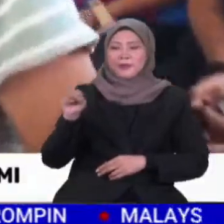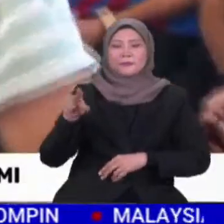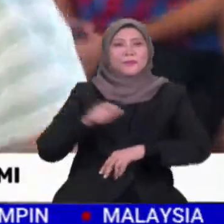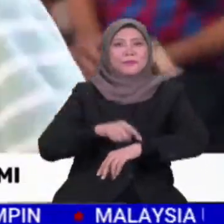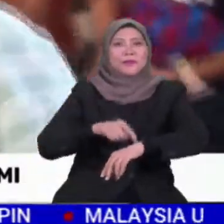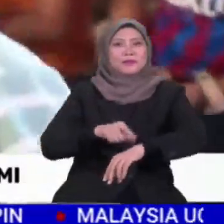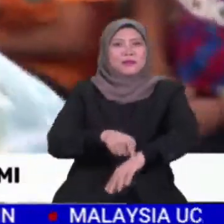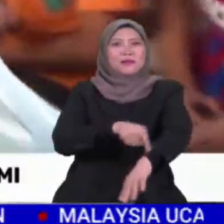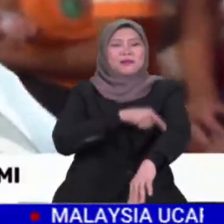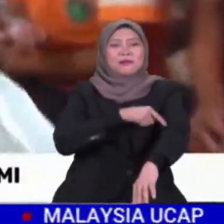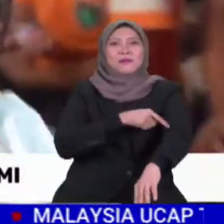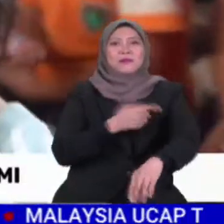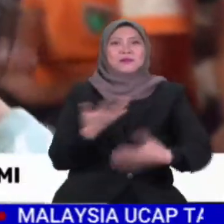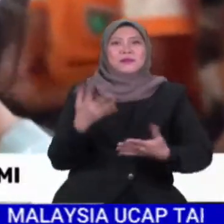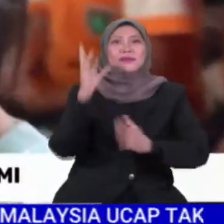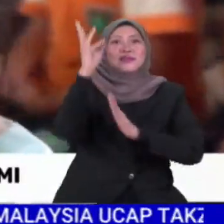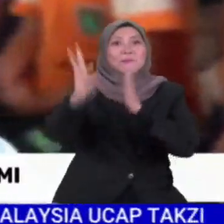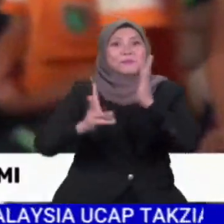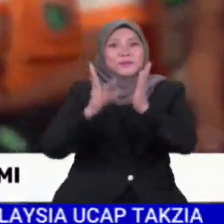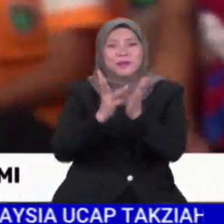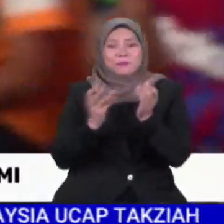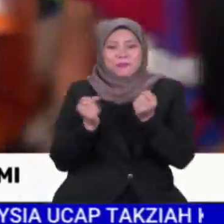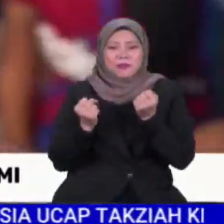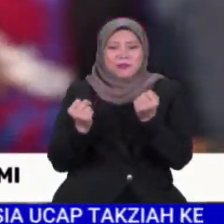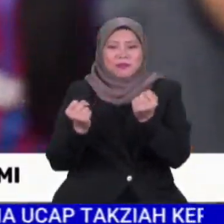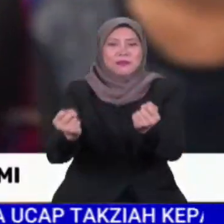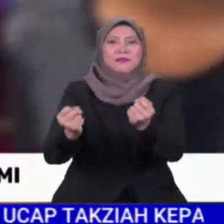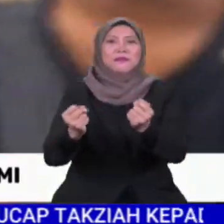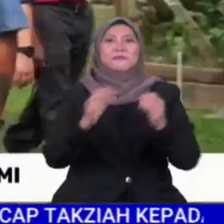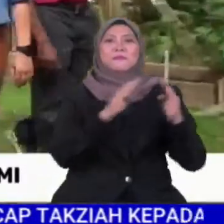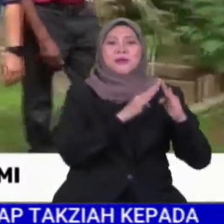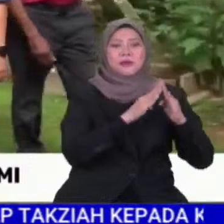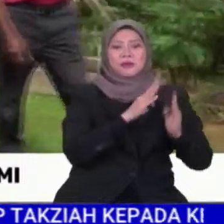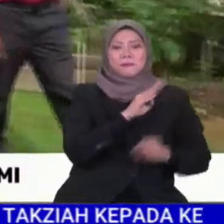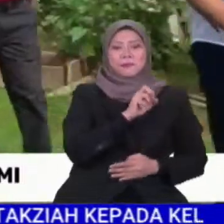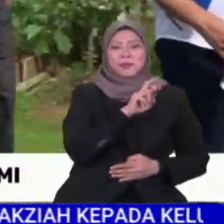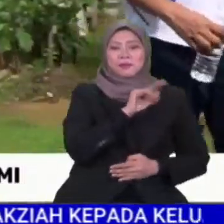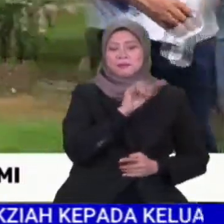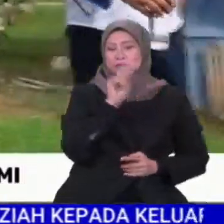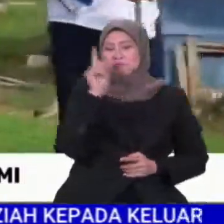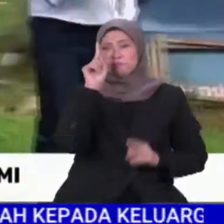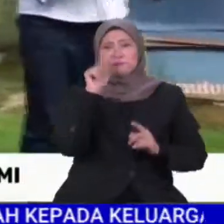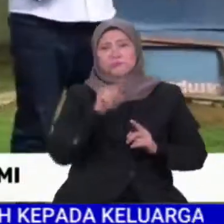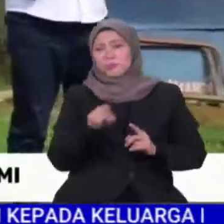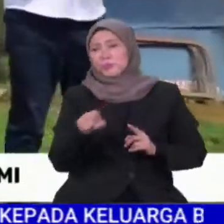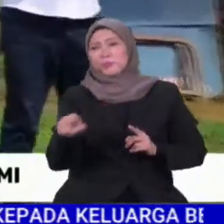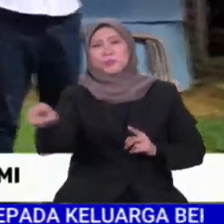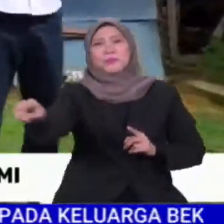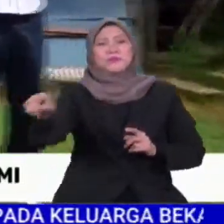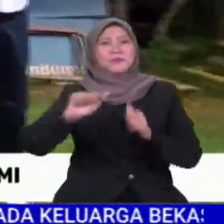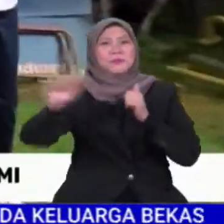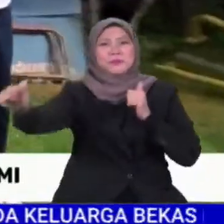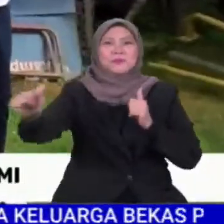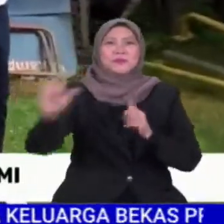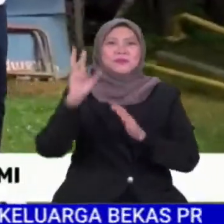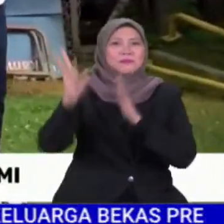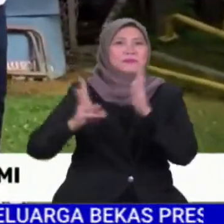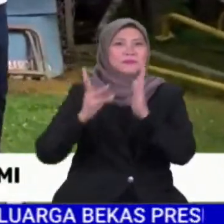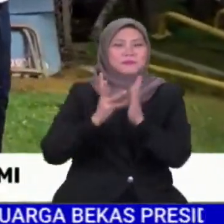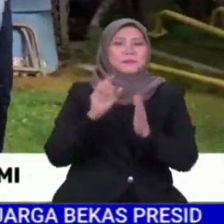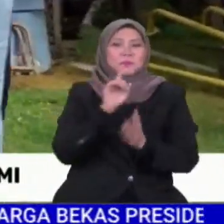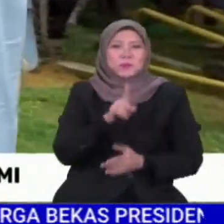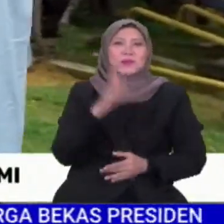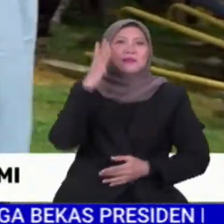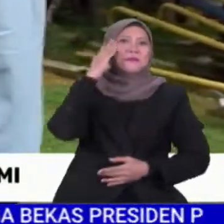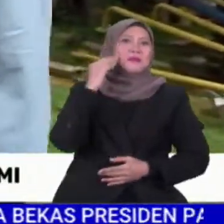masa perjalanan sehingga hampir 6 jam dari Bandaraya Miri. Menurut Datuk Harudin lagi, ia merupakan pengalaman